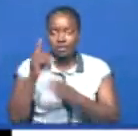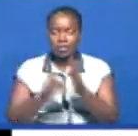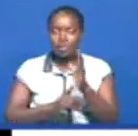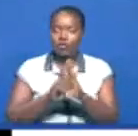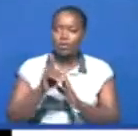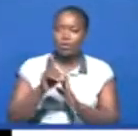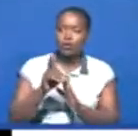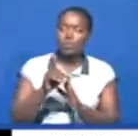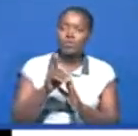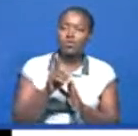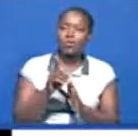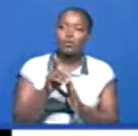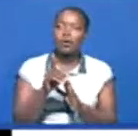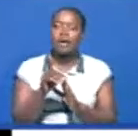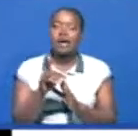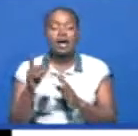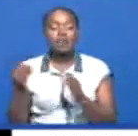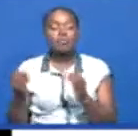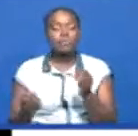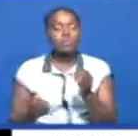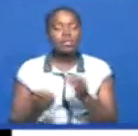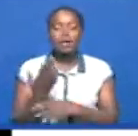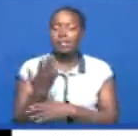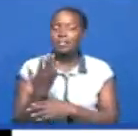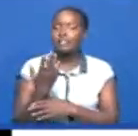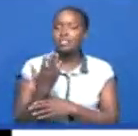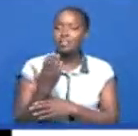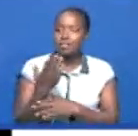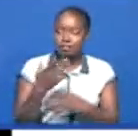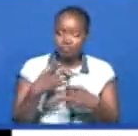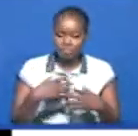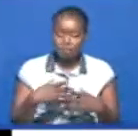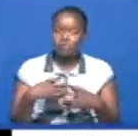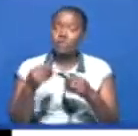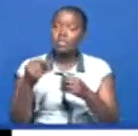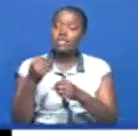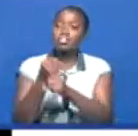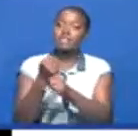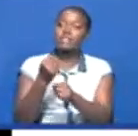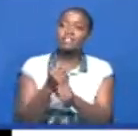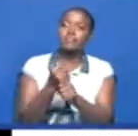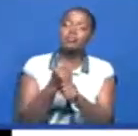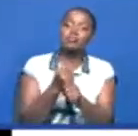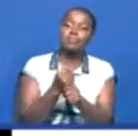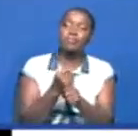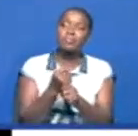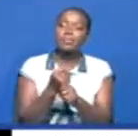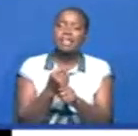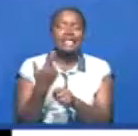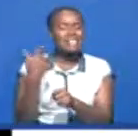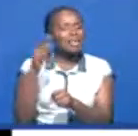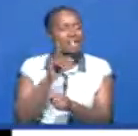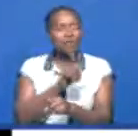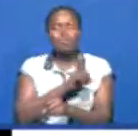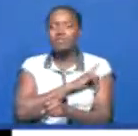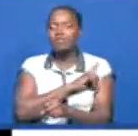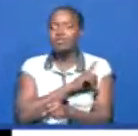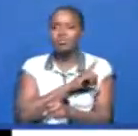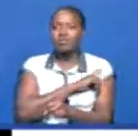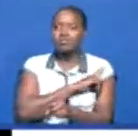maendeleo barani kumekucha amka wende kazi jiepushe na